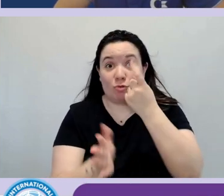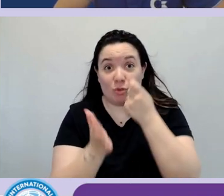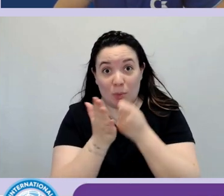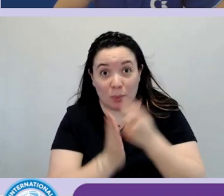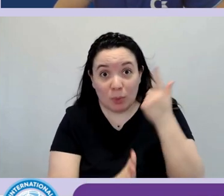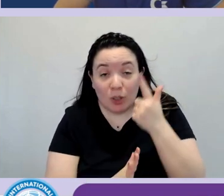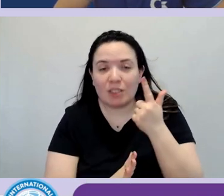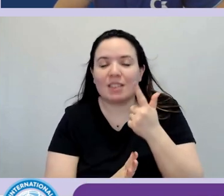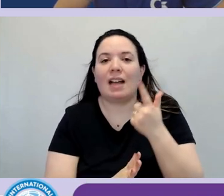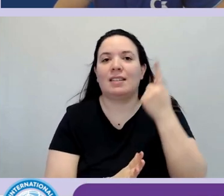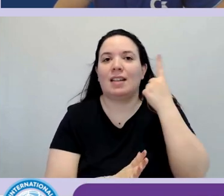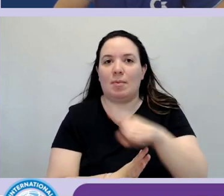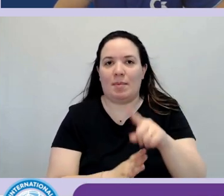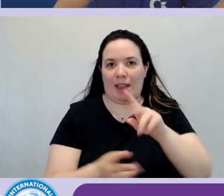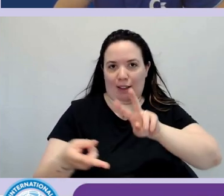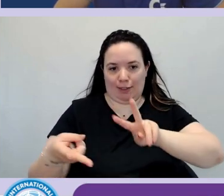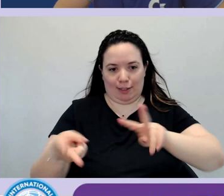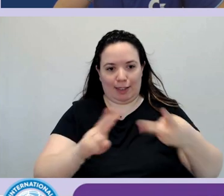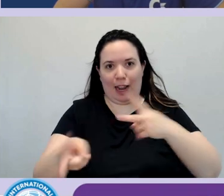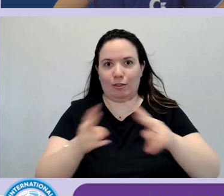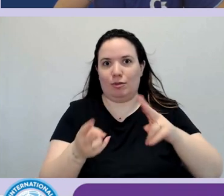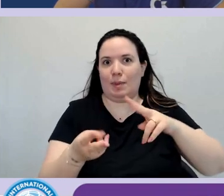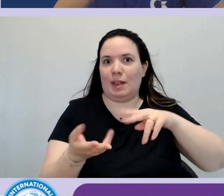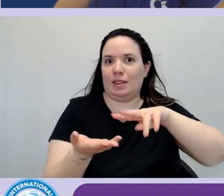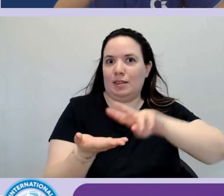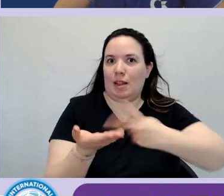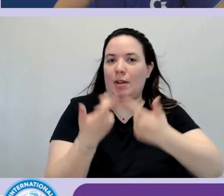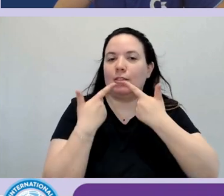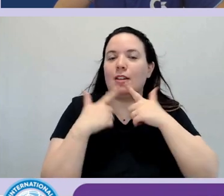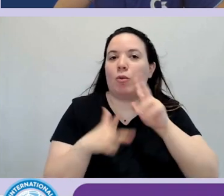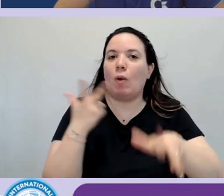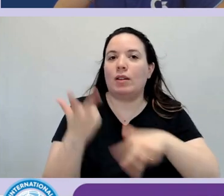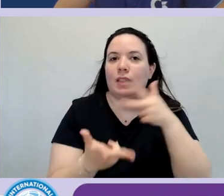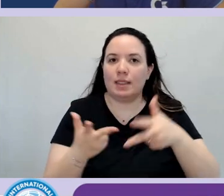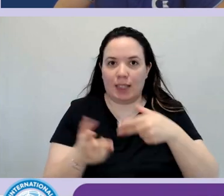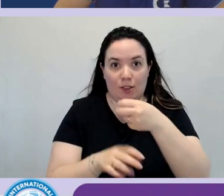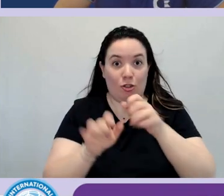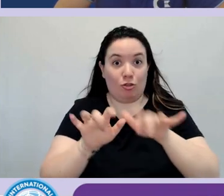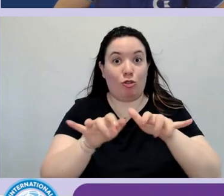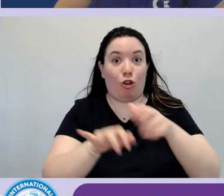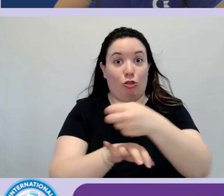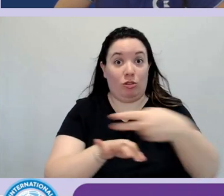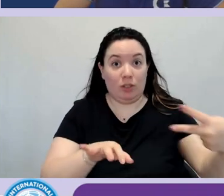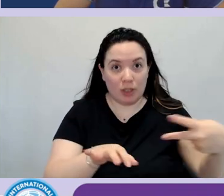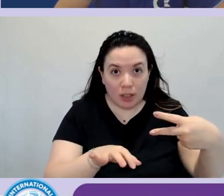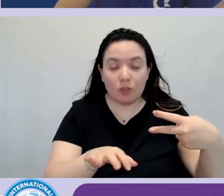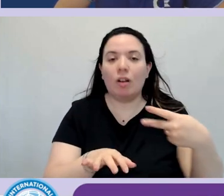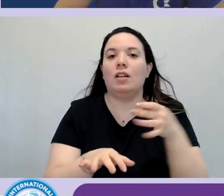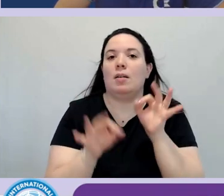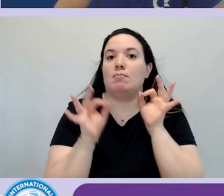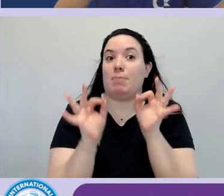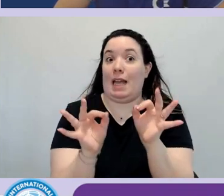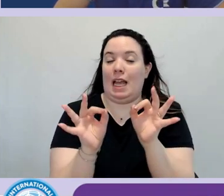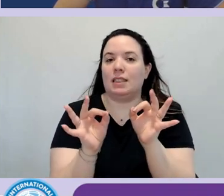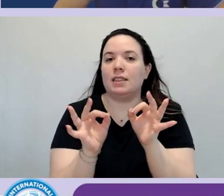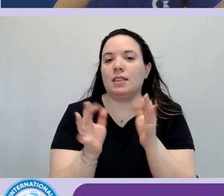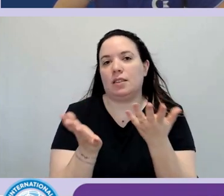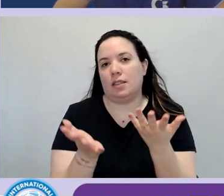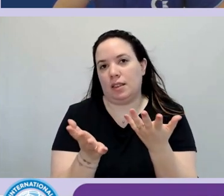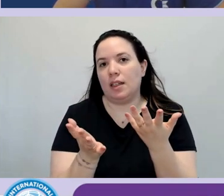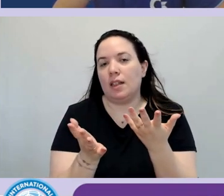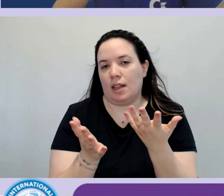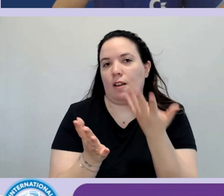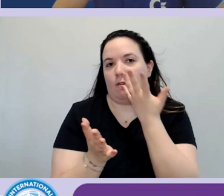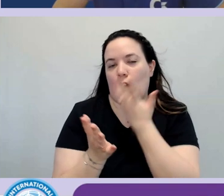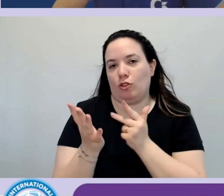garantire una corretta interpretazione Lis e anche una corretta trascrizione i sottotitoli così diamo anche